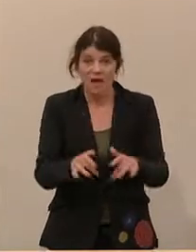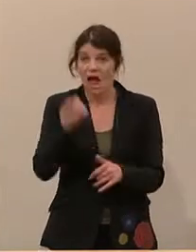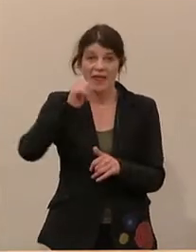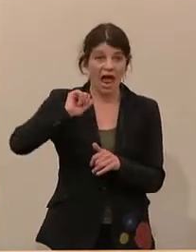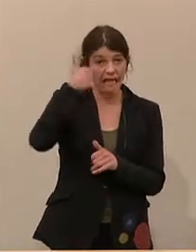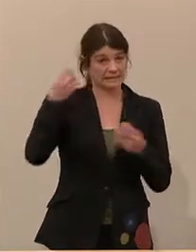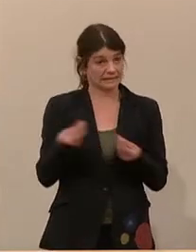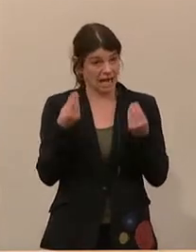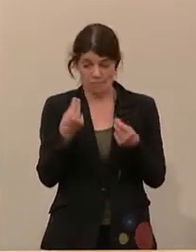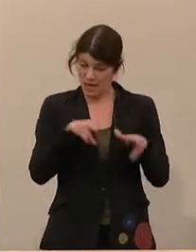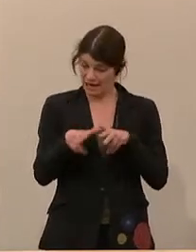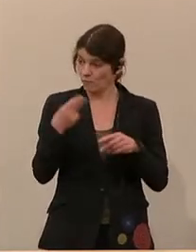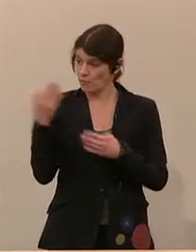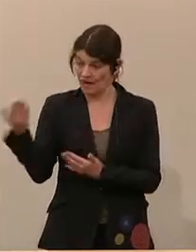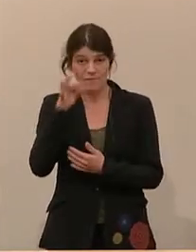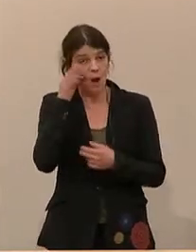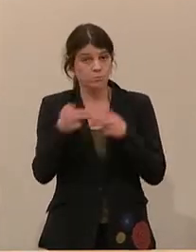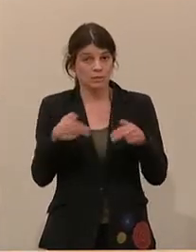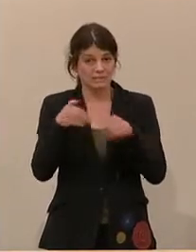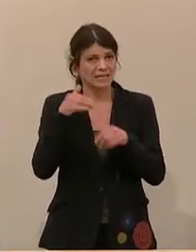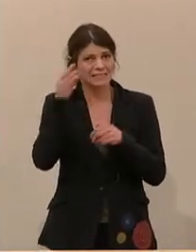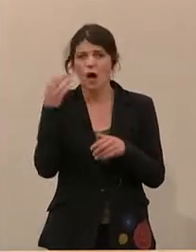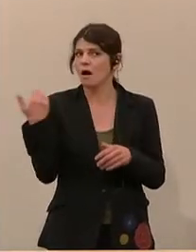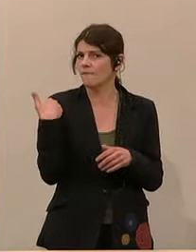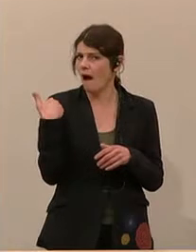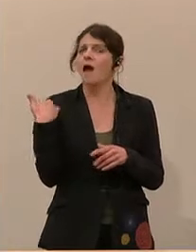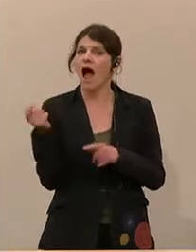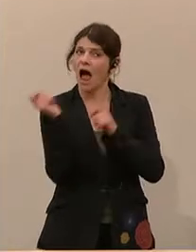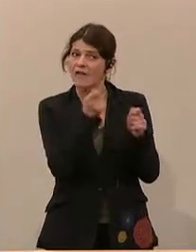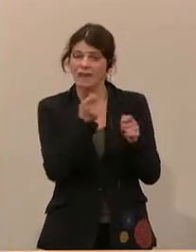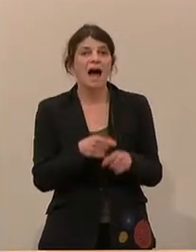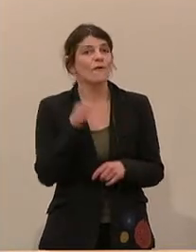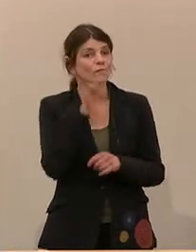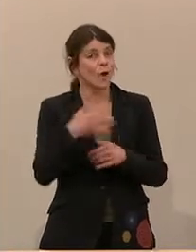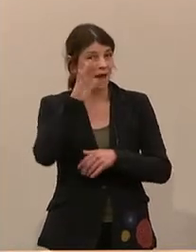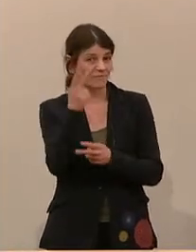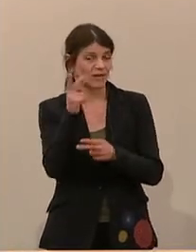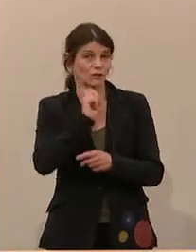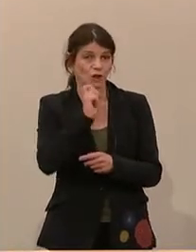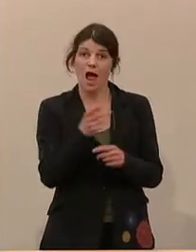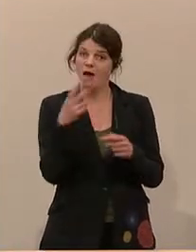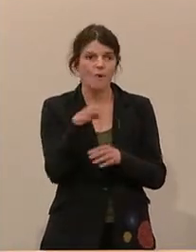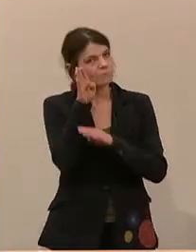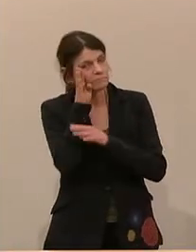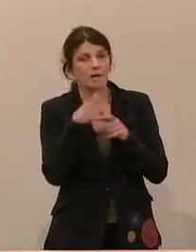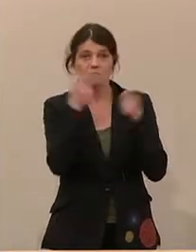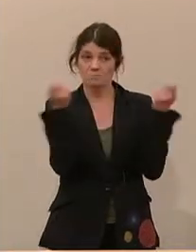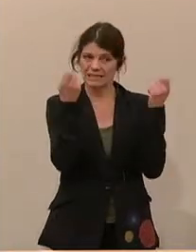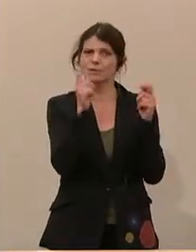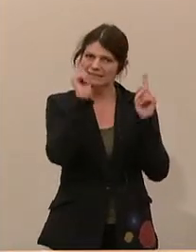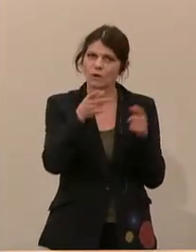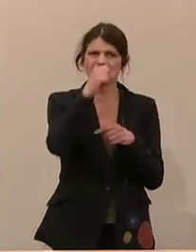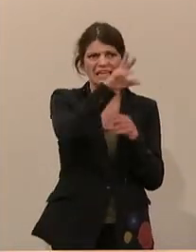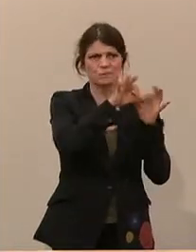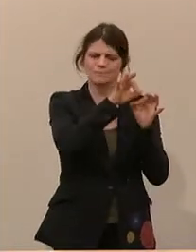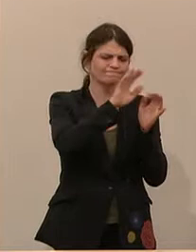und von dir, Frau Bundesministerin, war ja der Antrag, die Mehrwertsteuer auf Beherbergung, bei Beherbergungsbetrieben von 13% auf 10%